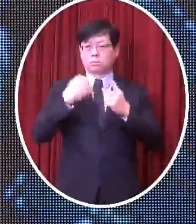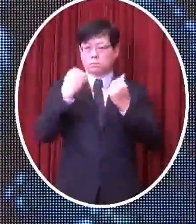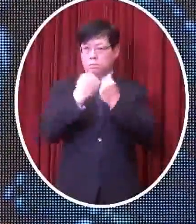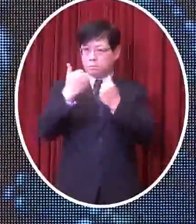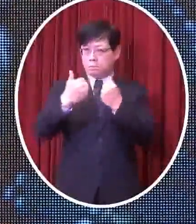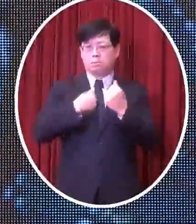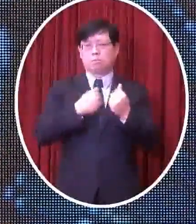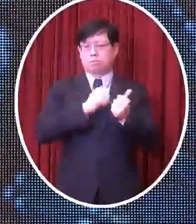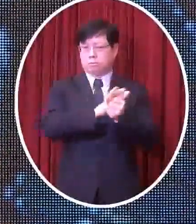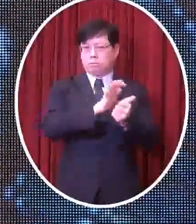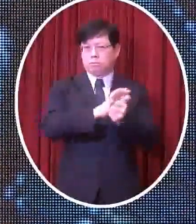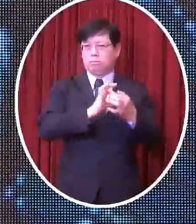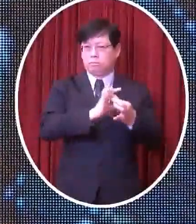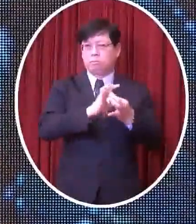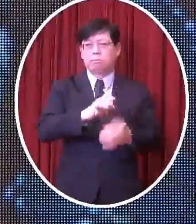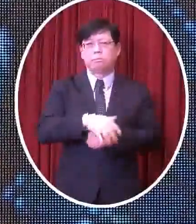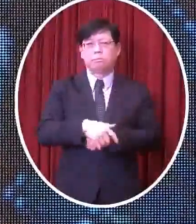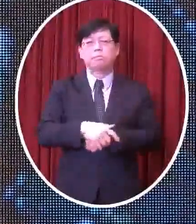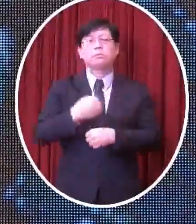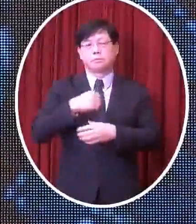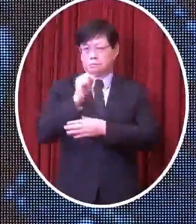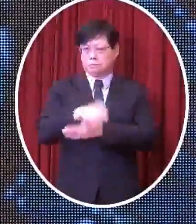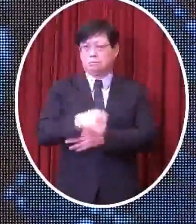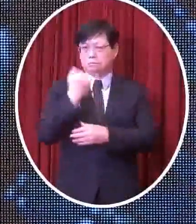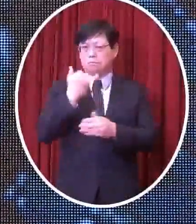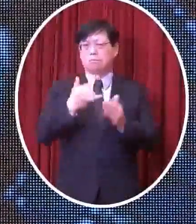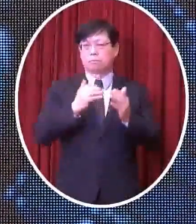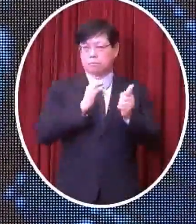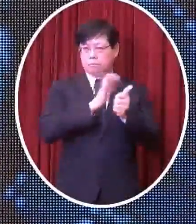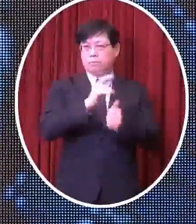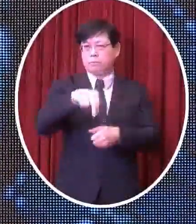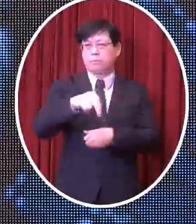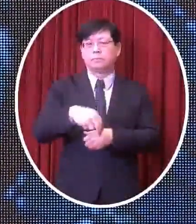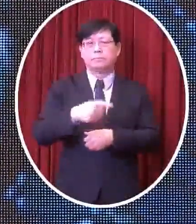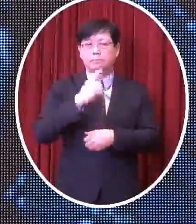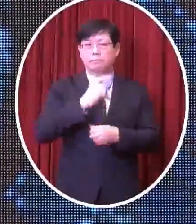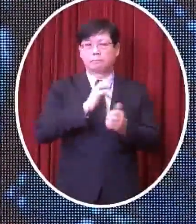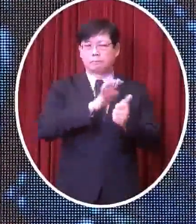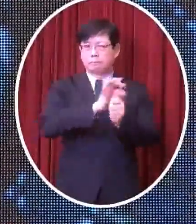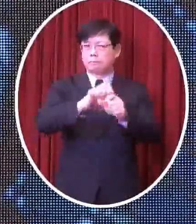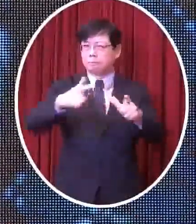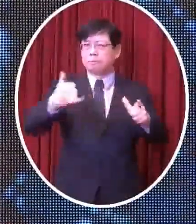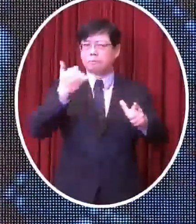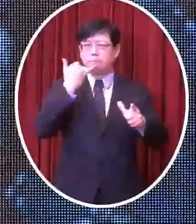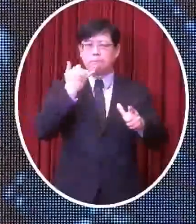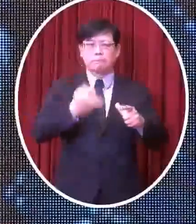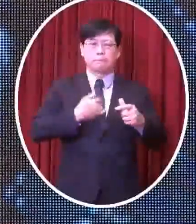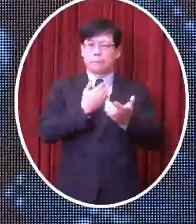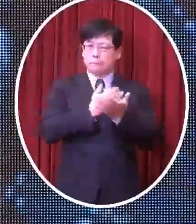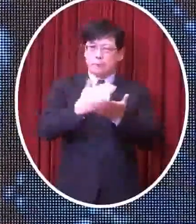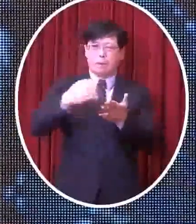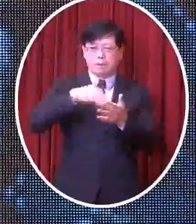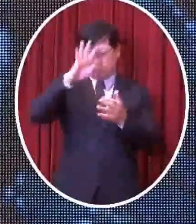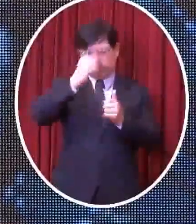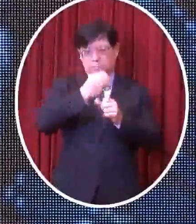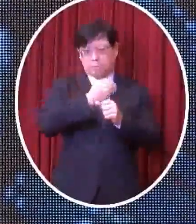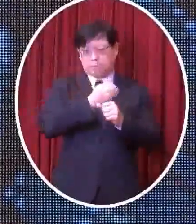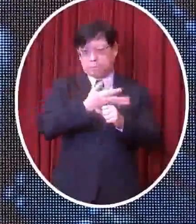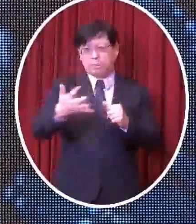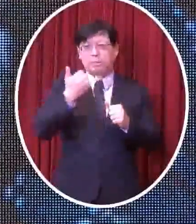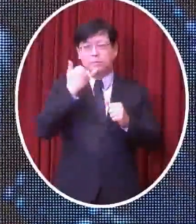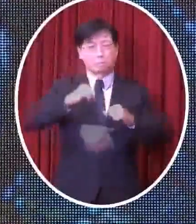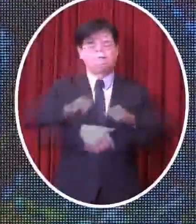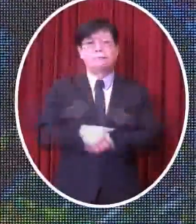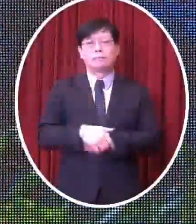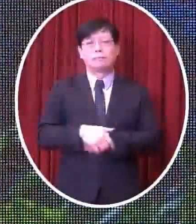的立场，我们愿意提供必要的协助，帮助更多人走出疫情，有个健康而平